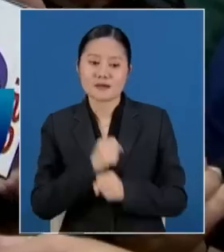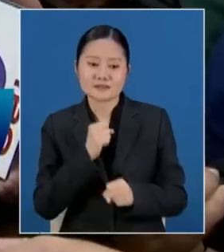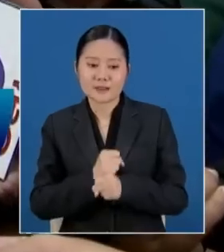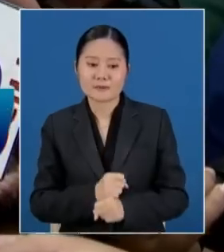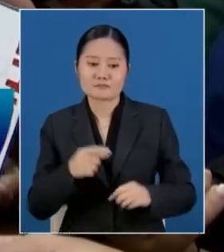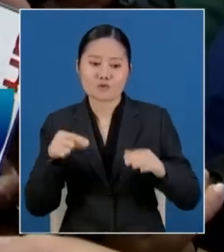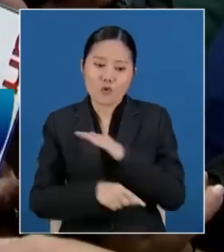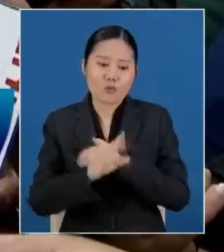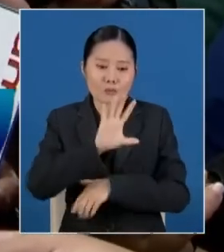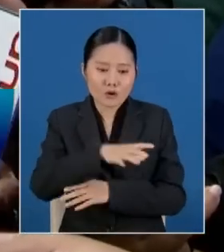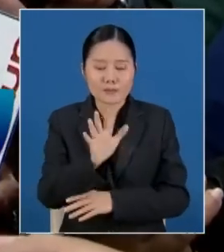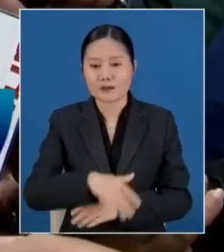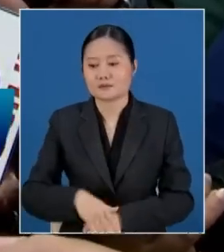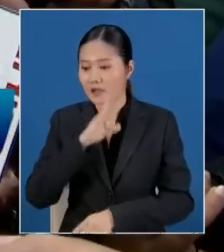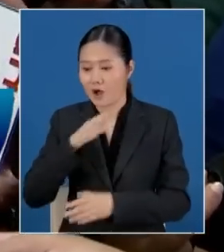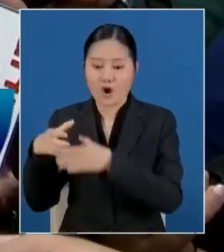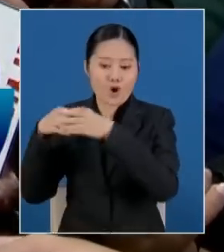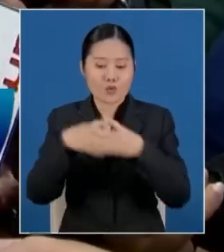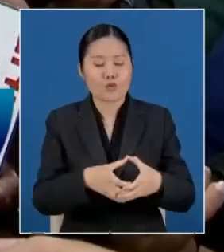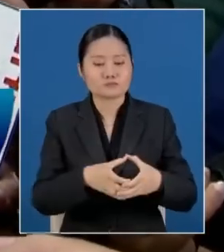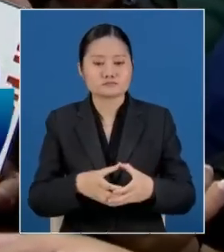ตให้เนี่ยมาโหวตให้ทั้งพรรค